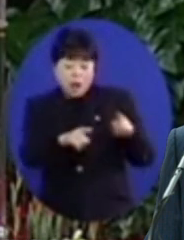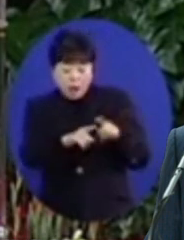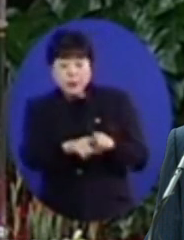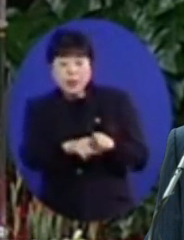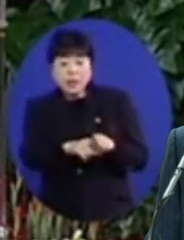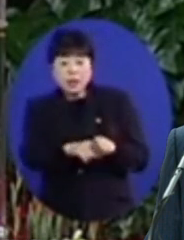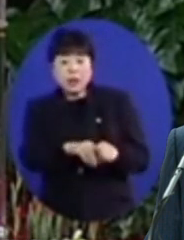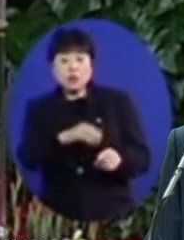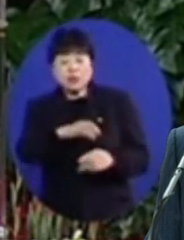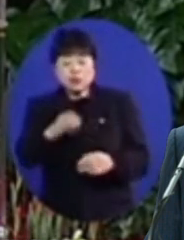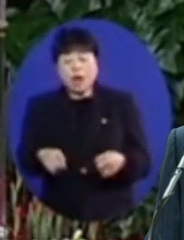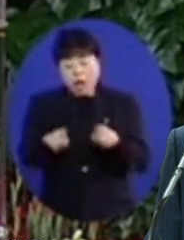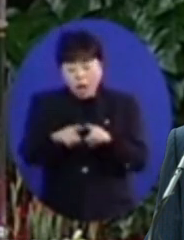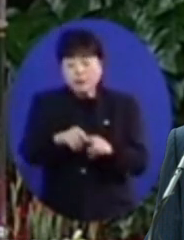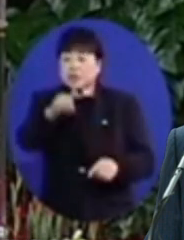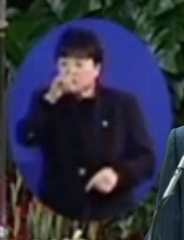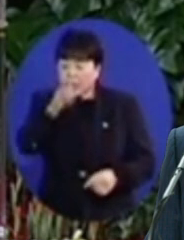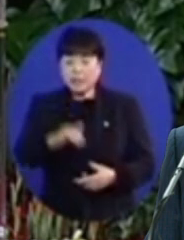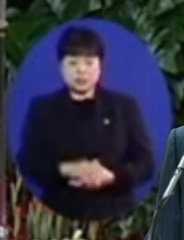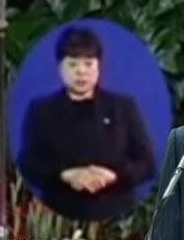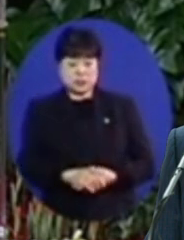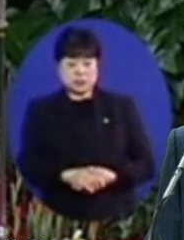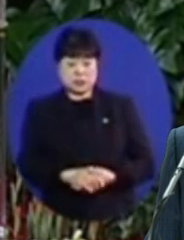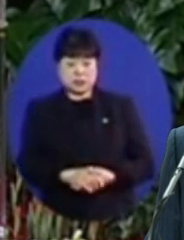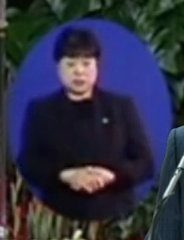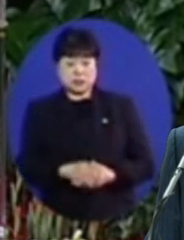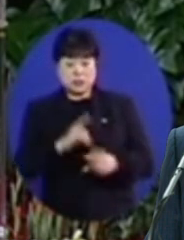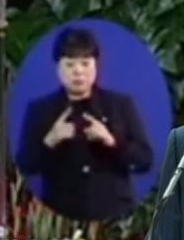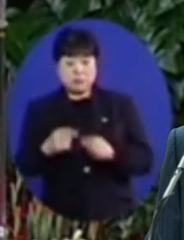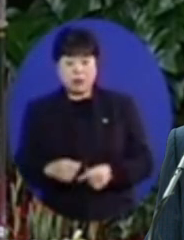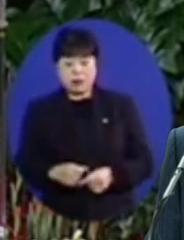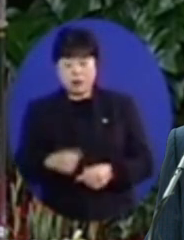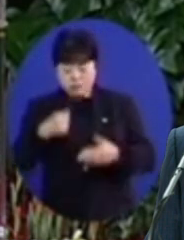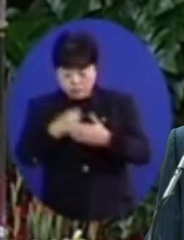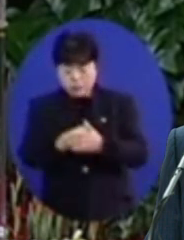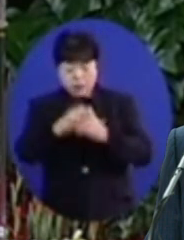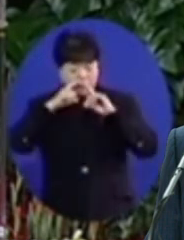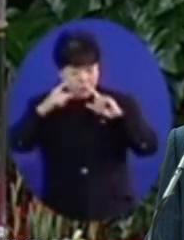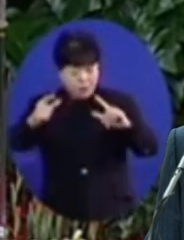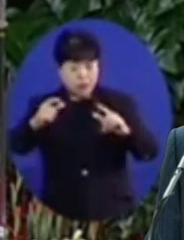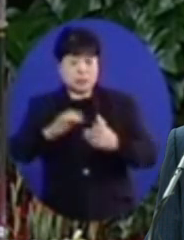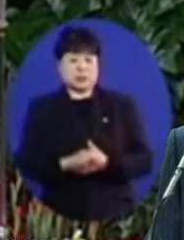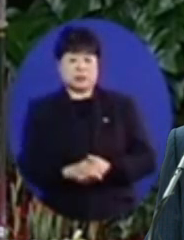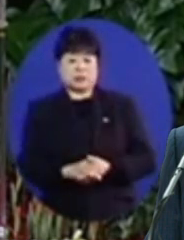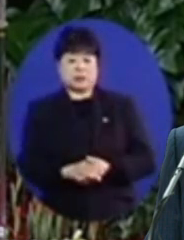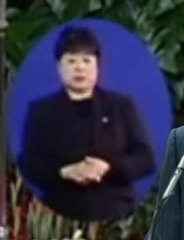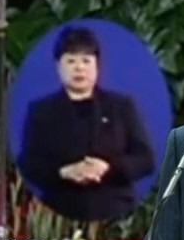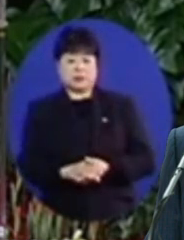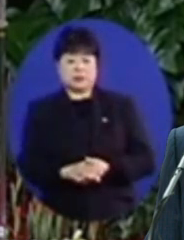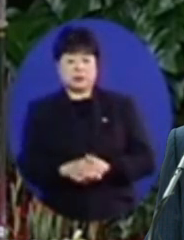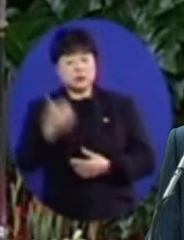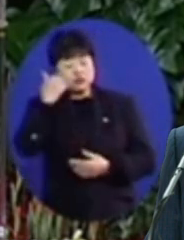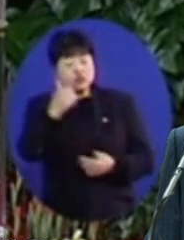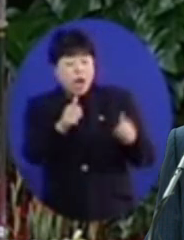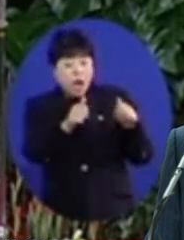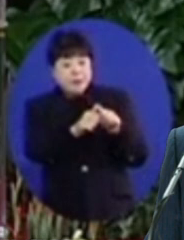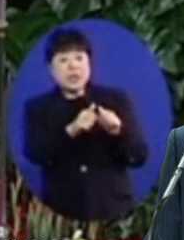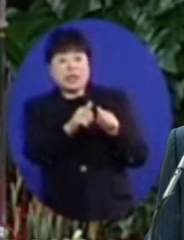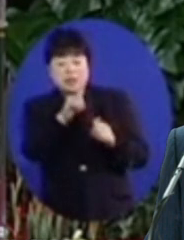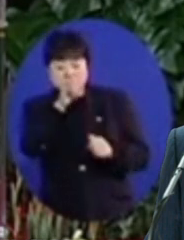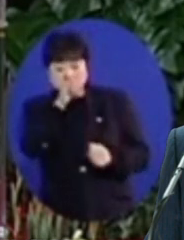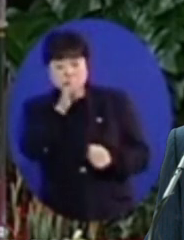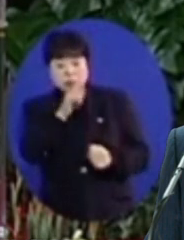우리가 우리 이웃하고 함께 얘기했던 왜 그 말을 담당하게 못합니까 우리가 누가와 함께 있어